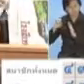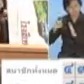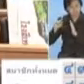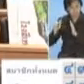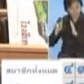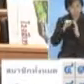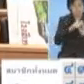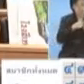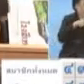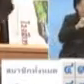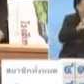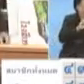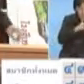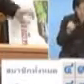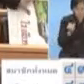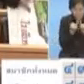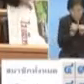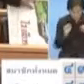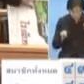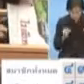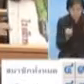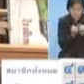ใกล้ชิดกับเสียเปียงท่านประธานดูต่อนะครับ